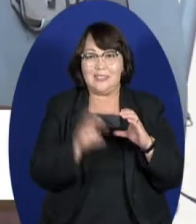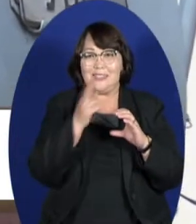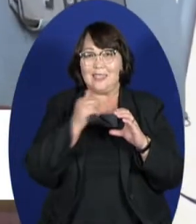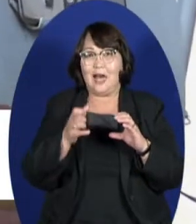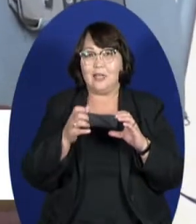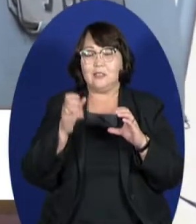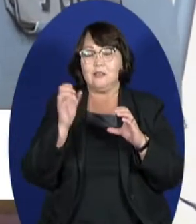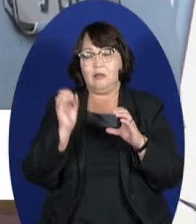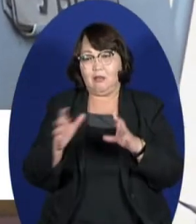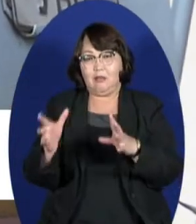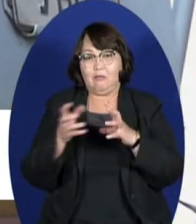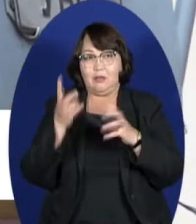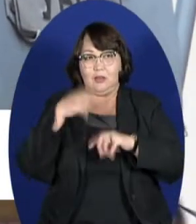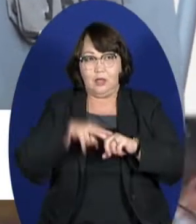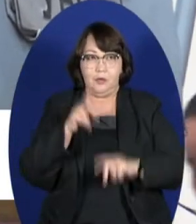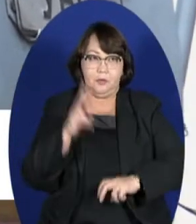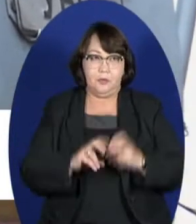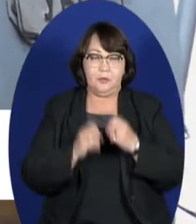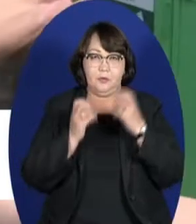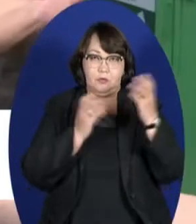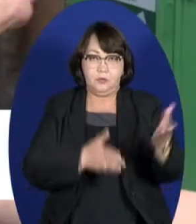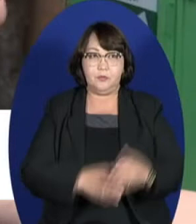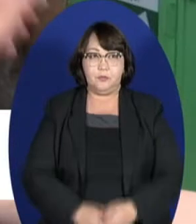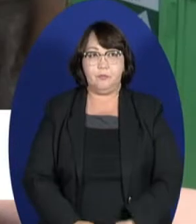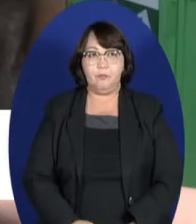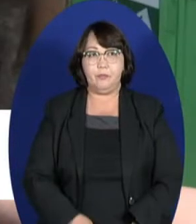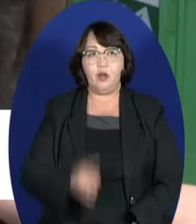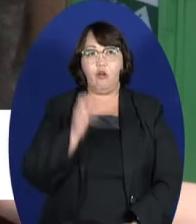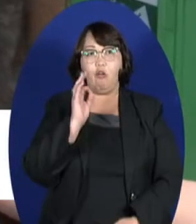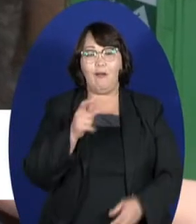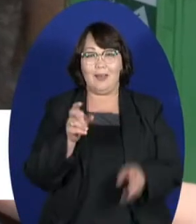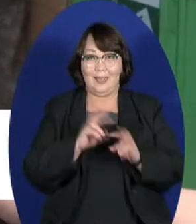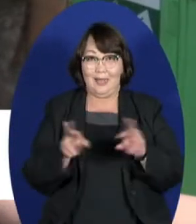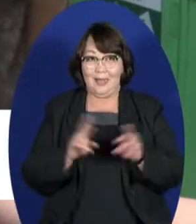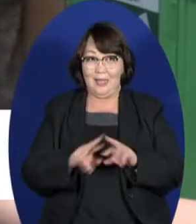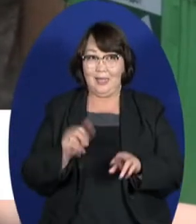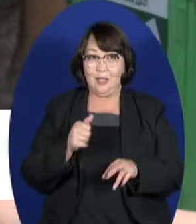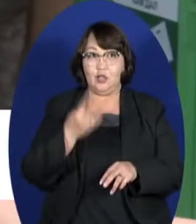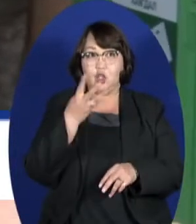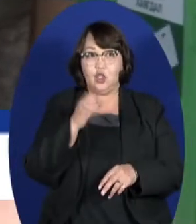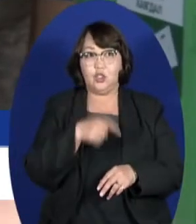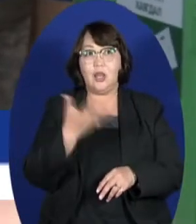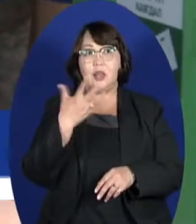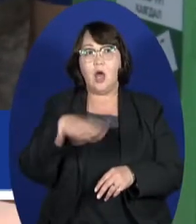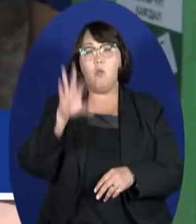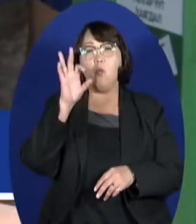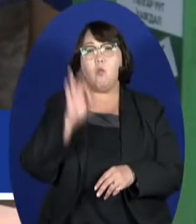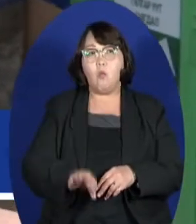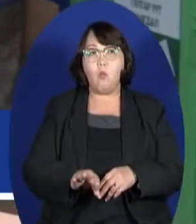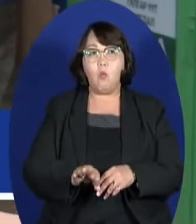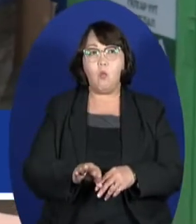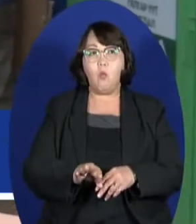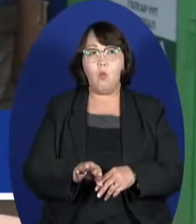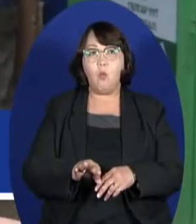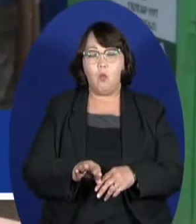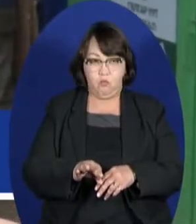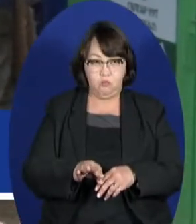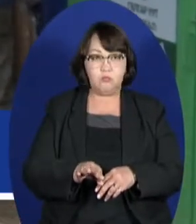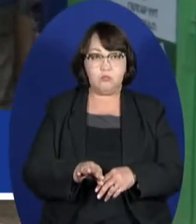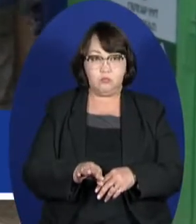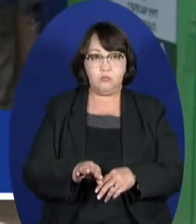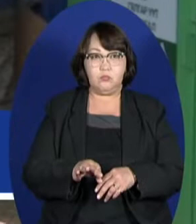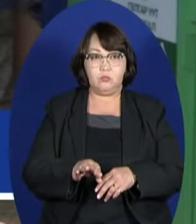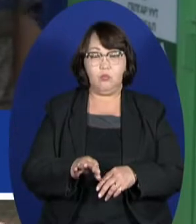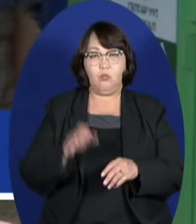дахин боловсруулалтад нийлүүлж байна. Хог ангилснаас хог хаягдал маань 40-50% Доотлон 40% буурч